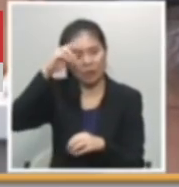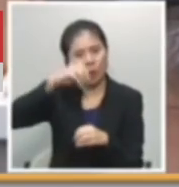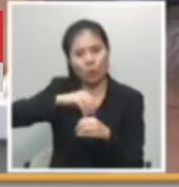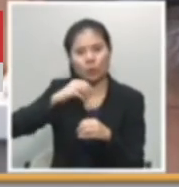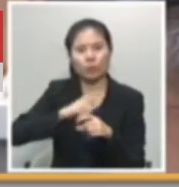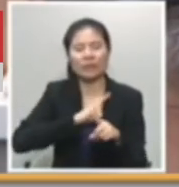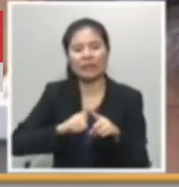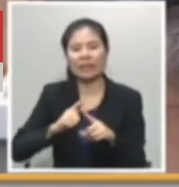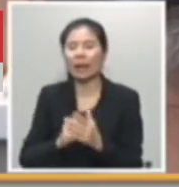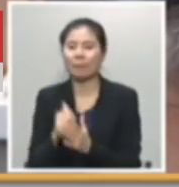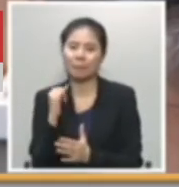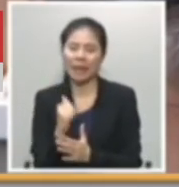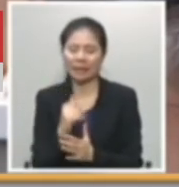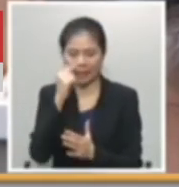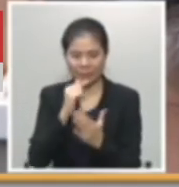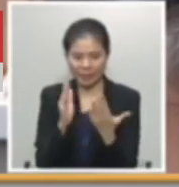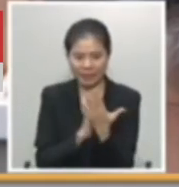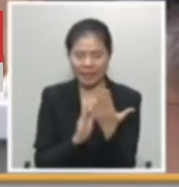วันนี้ผมไม่พูด